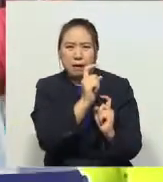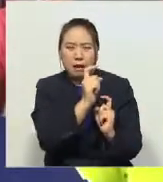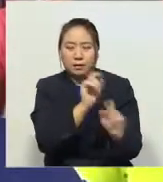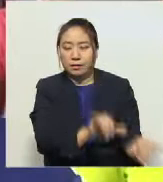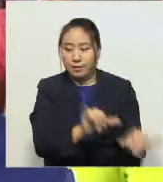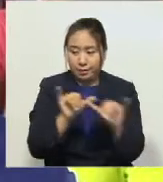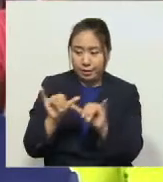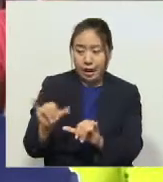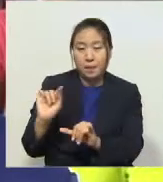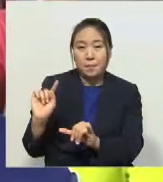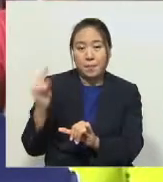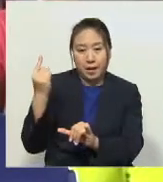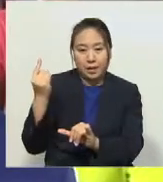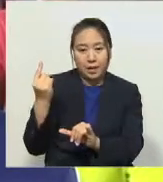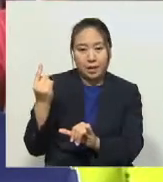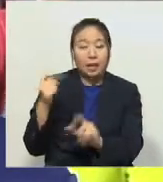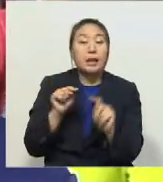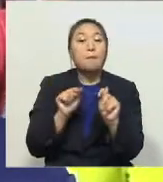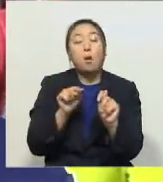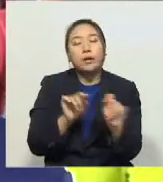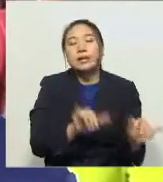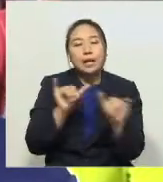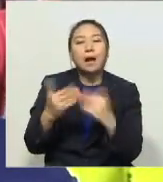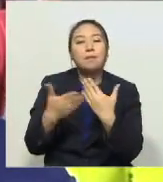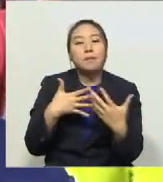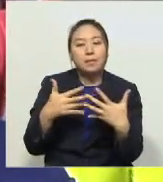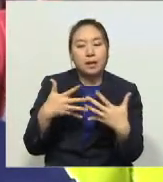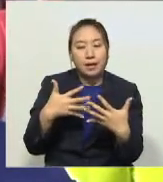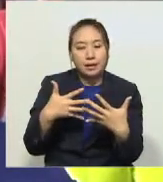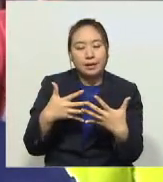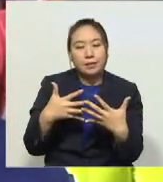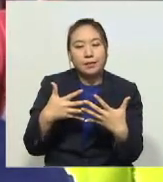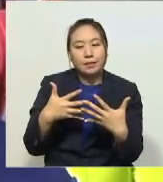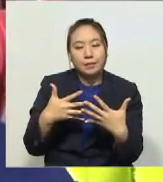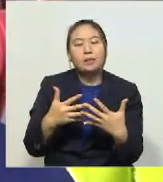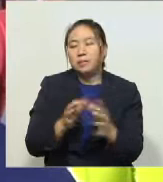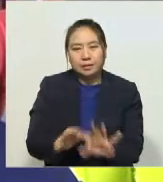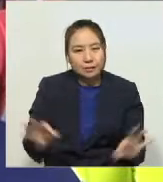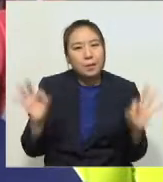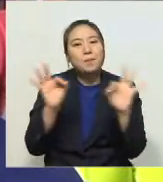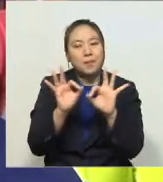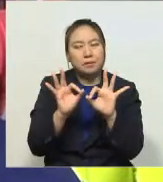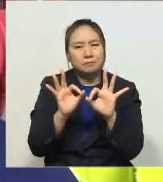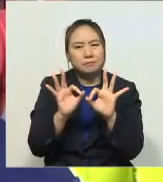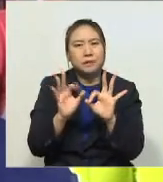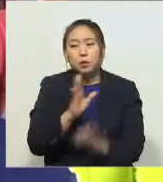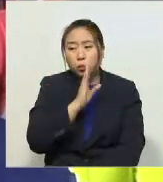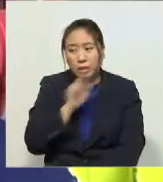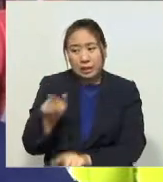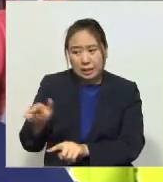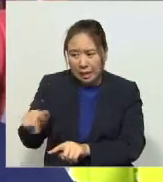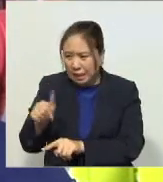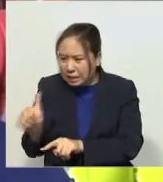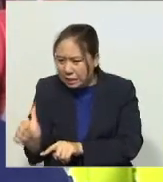งนี้ถึงจะได้ย้ายตำบลก็ตามแต่นะครับที่จริงก็ไม่อยากย้ายมาหรอกครับเนาะมันจำเป็นถ้าได้ตรงนี้ก็ดีกว่าหลายพื้น